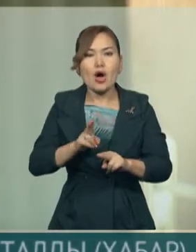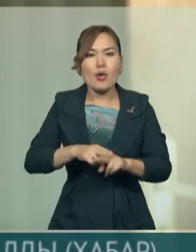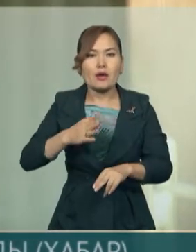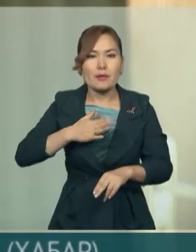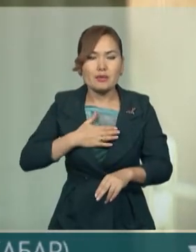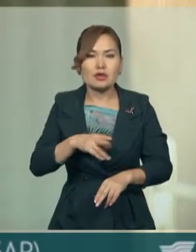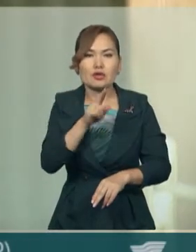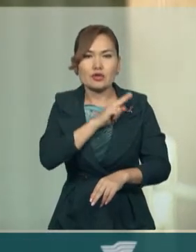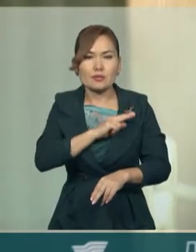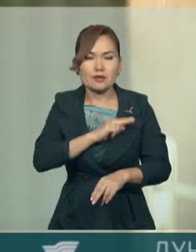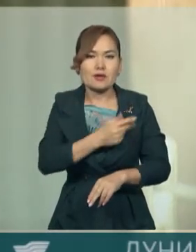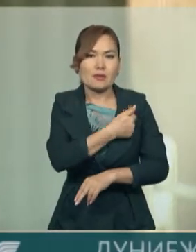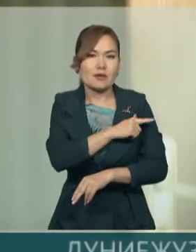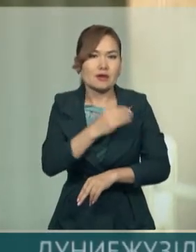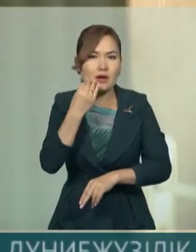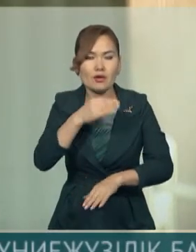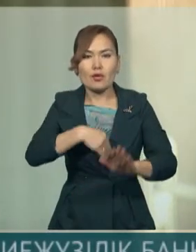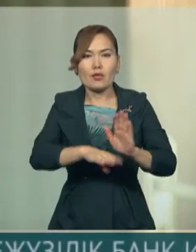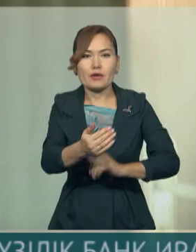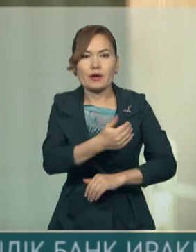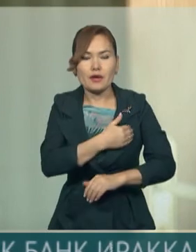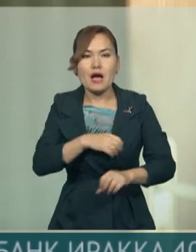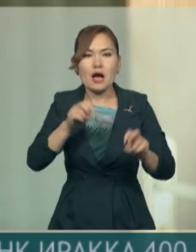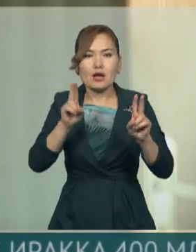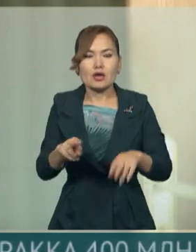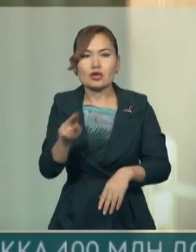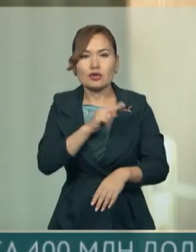дерекқорды интеграциялауға кірістік. Ол үшін басқарма жанынан арнайы жұмыс тобы құрылды.